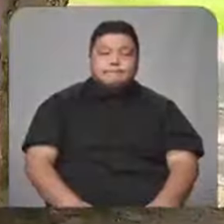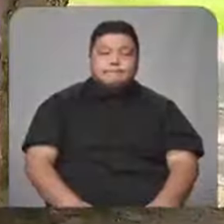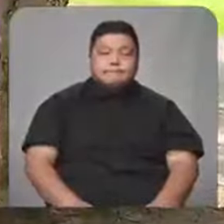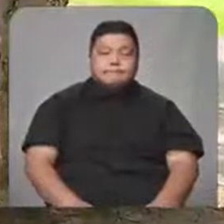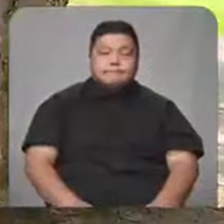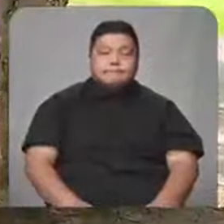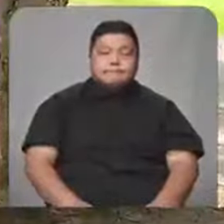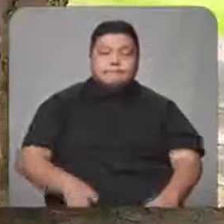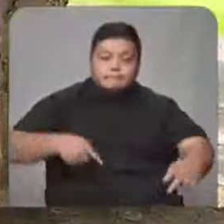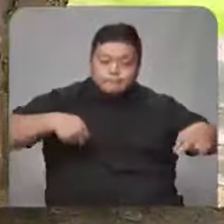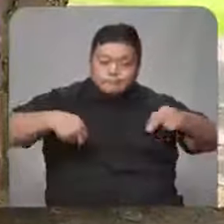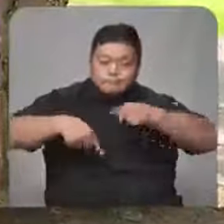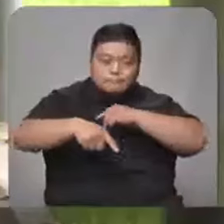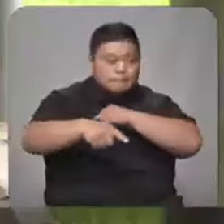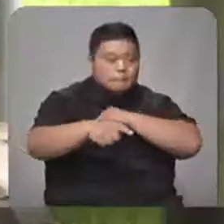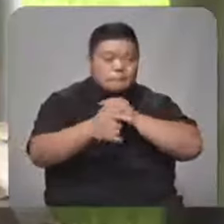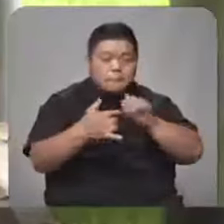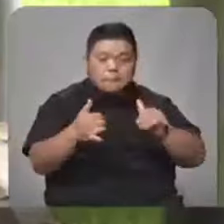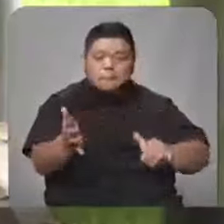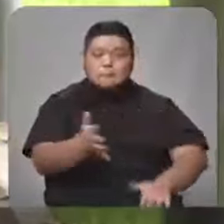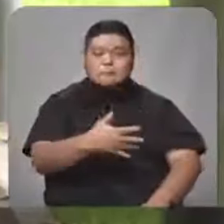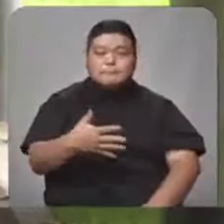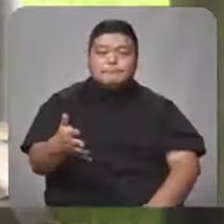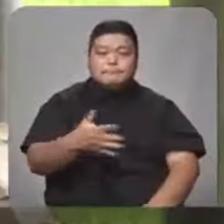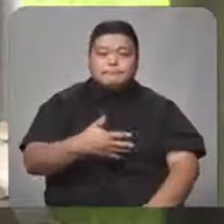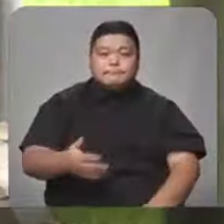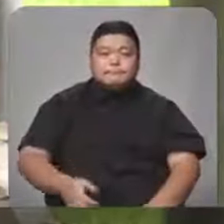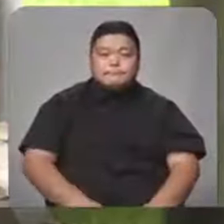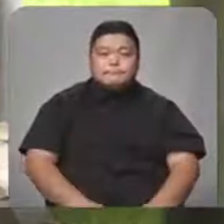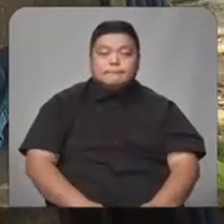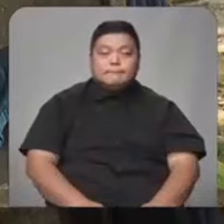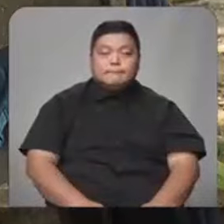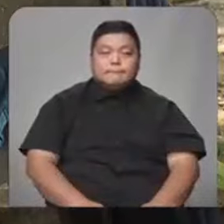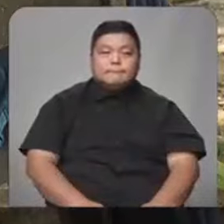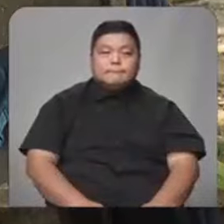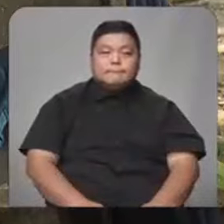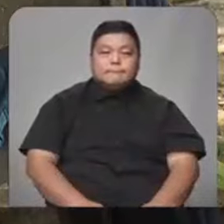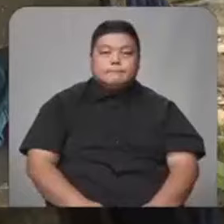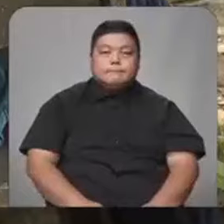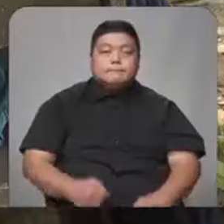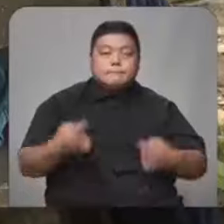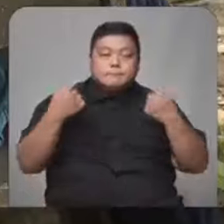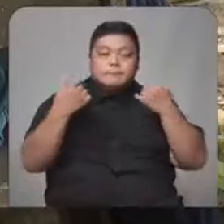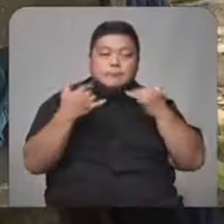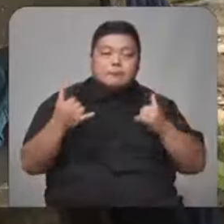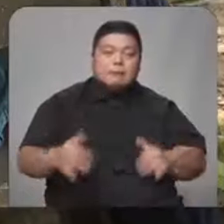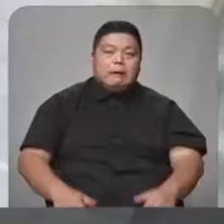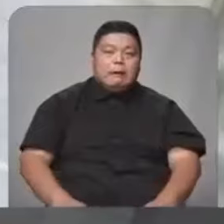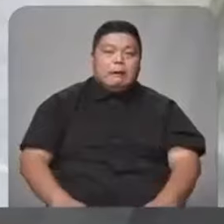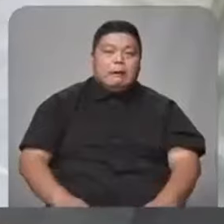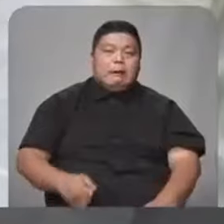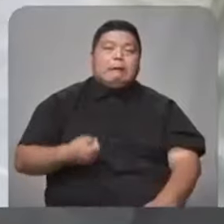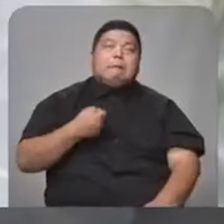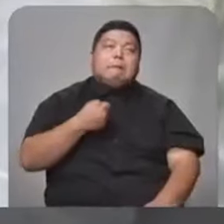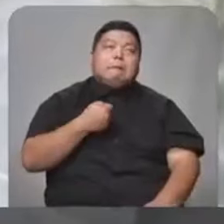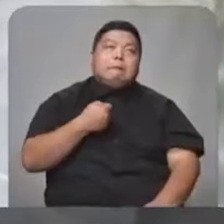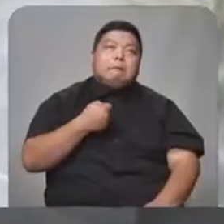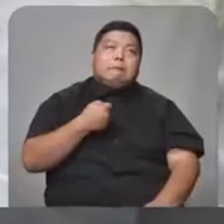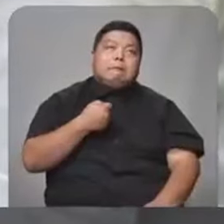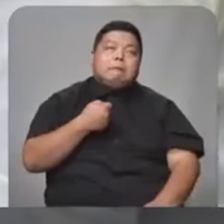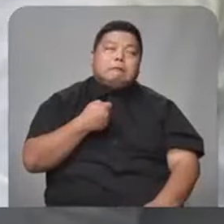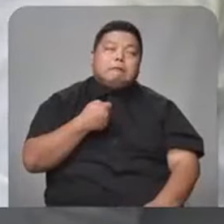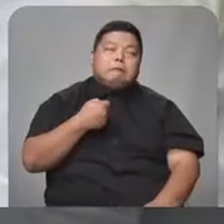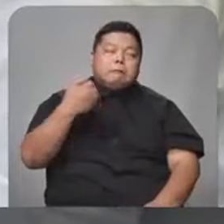뜨거운 열기에 강변 산책로에도 인적이 한산합니다 모처럼 여행온 관광객은 폭염에 지쳐 연신